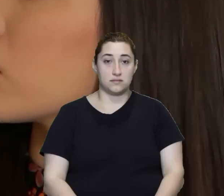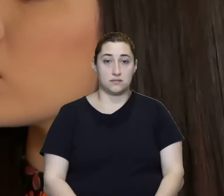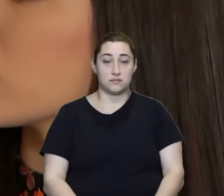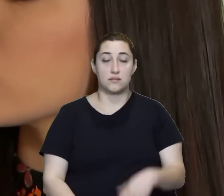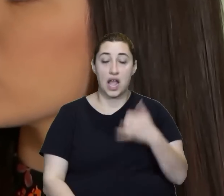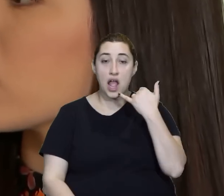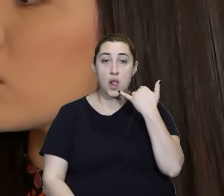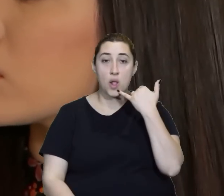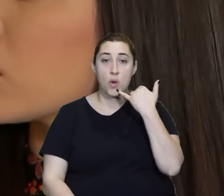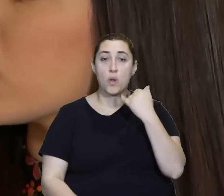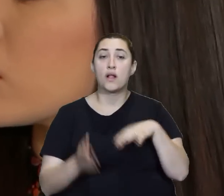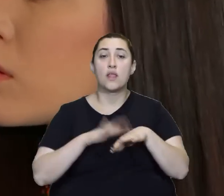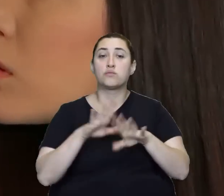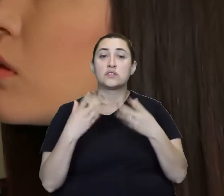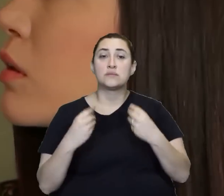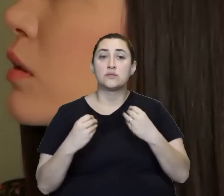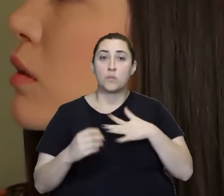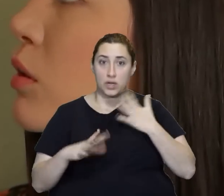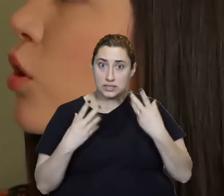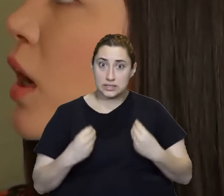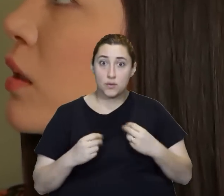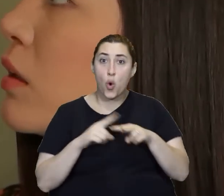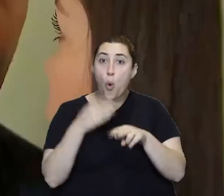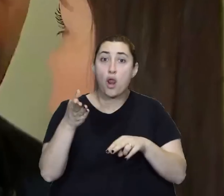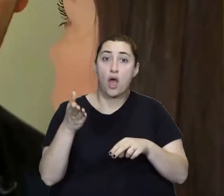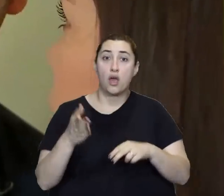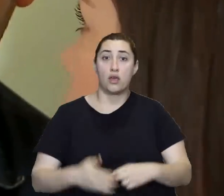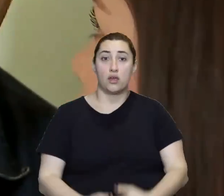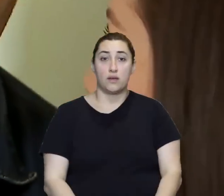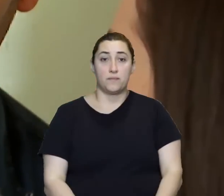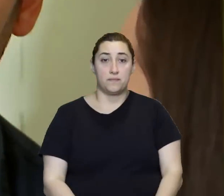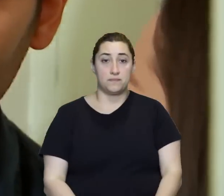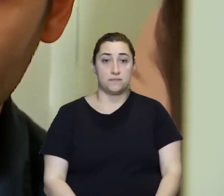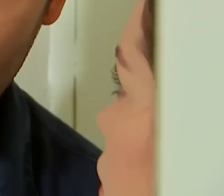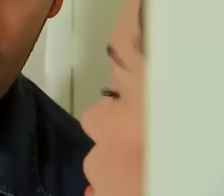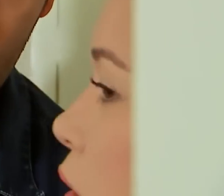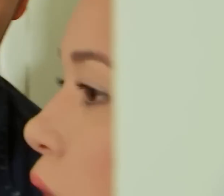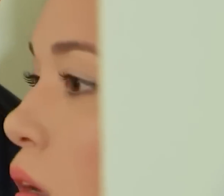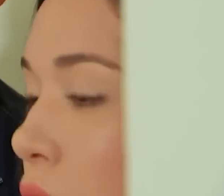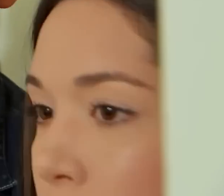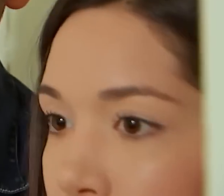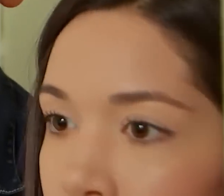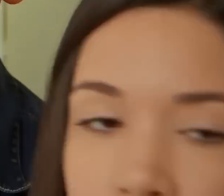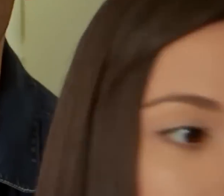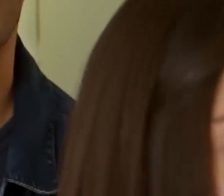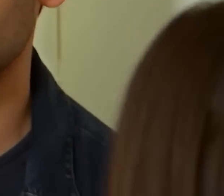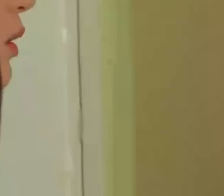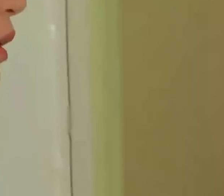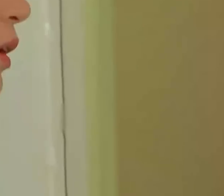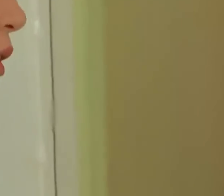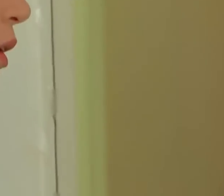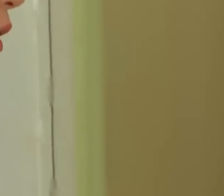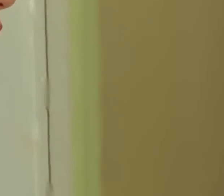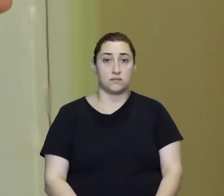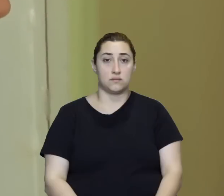Alo, kızım ne yapıyorsun? Nasılsın? Moralin nasıl? Koray. Ömer keyifsizce doğruluyor. Zehra kulağını yeniden kapıya